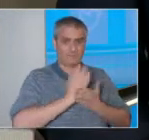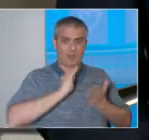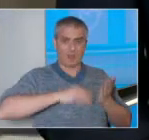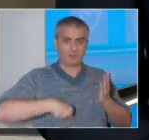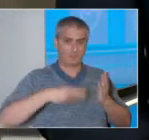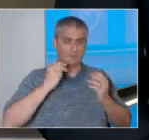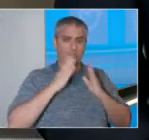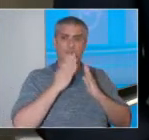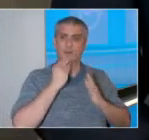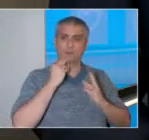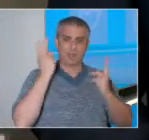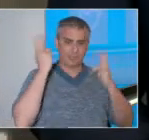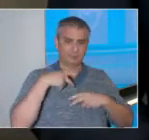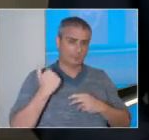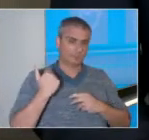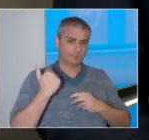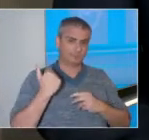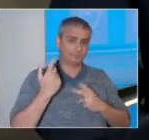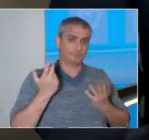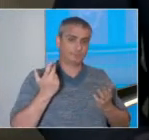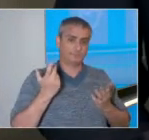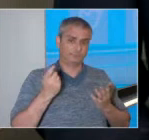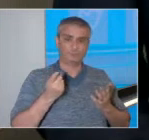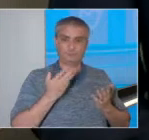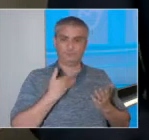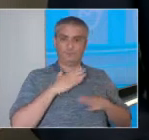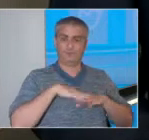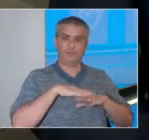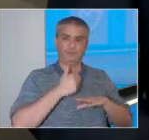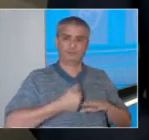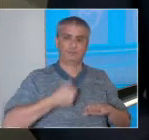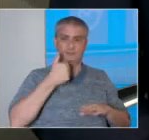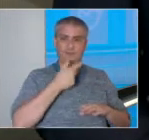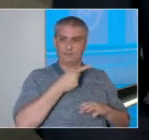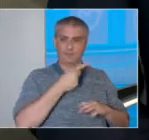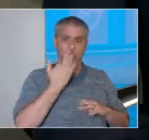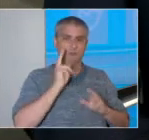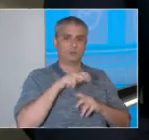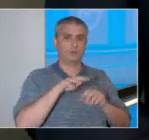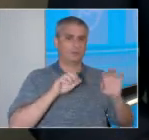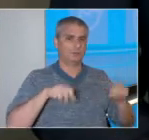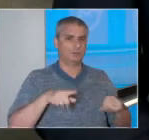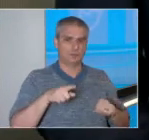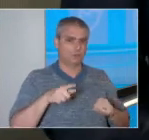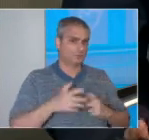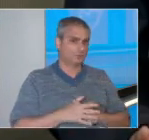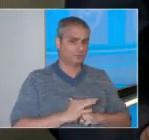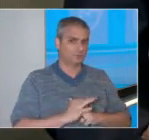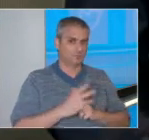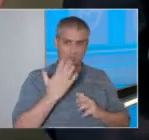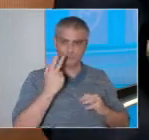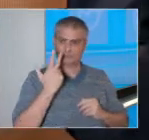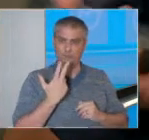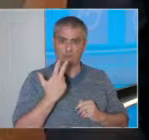עם הבית היהודי על הסכם, בוא חגית משה תקבל תפקיד שרה. כשתהיו בשלטון, אתה